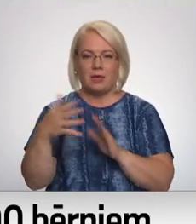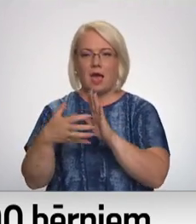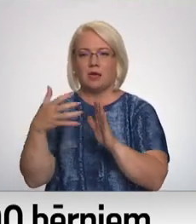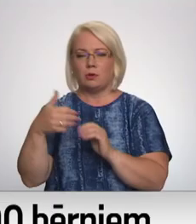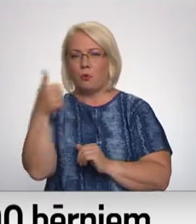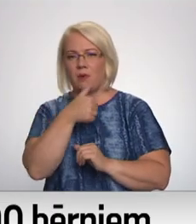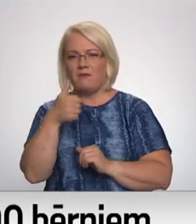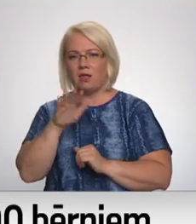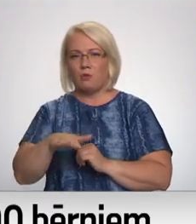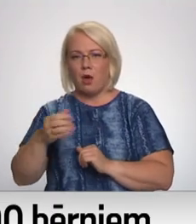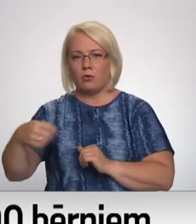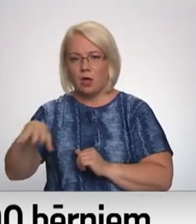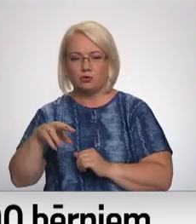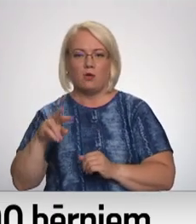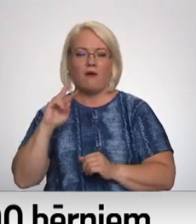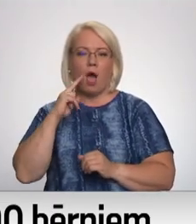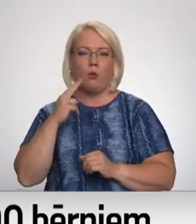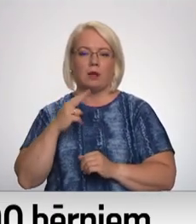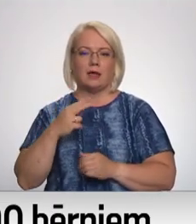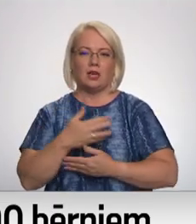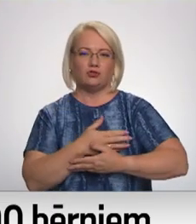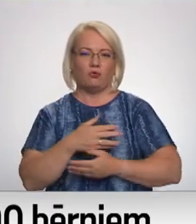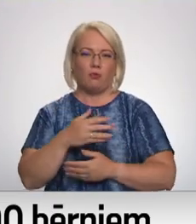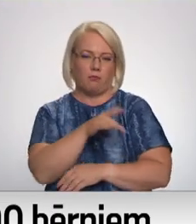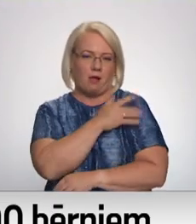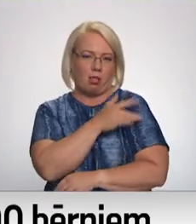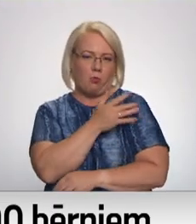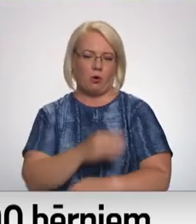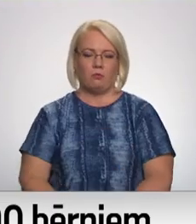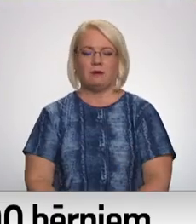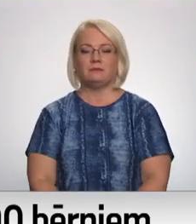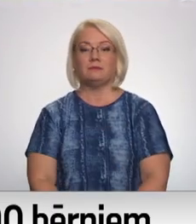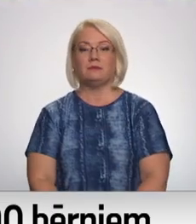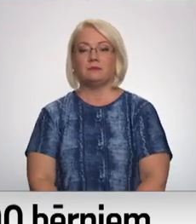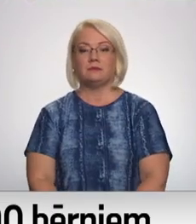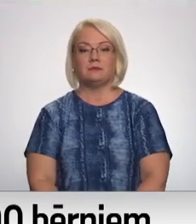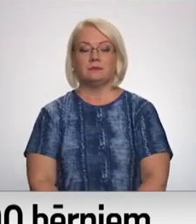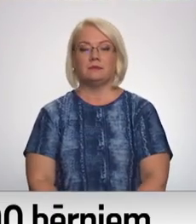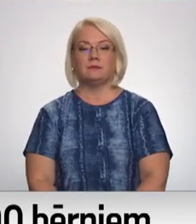bērnu dārzu un auklīšu pakalpojumi. Diana Aboltiņa, Miku Sandersons, Zemgales reģionālā televīzija.